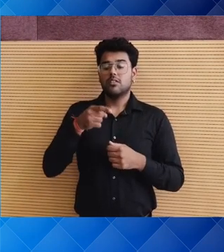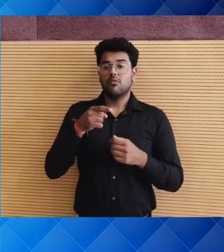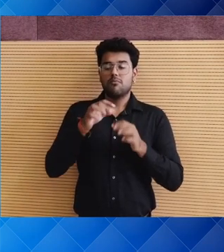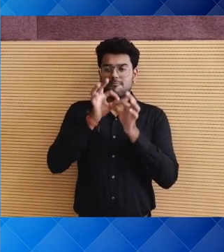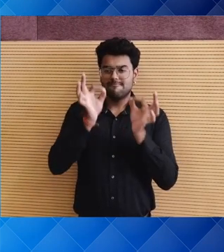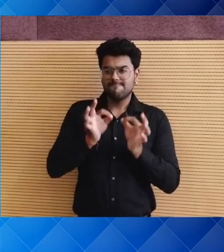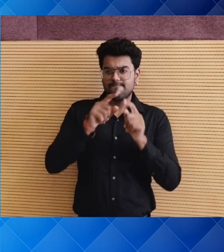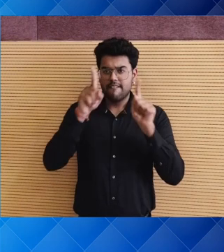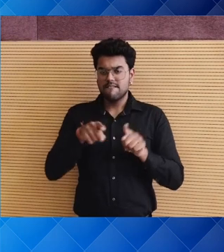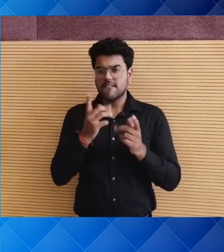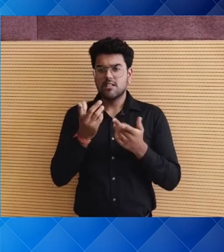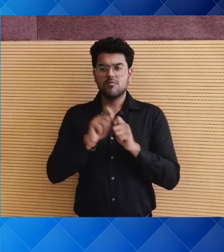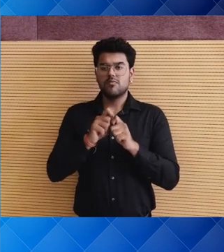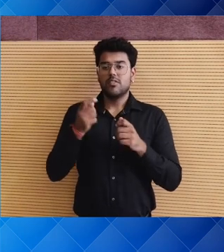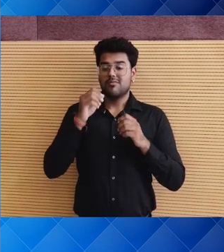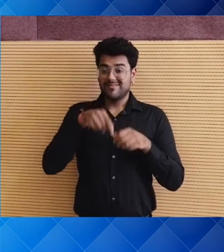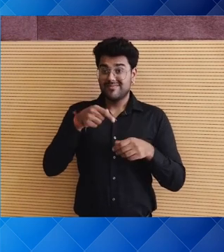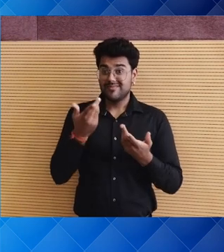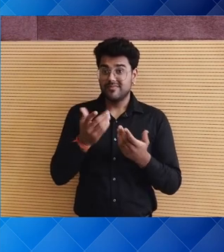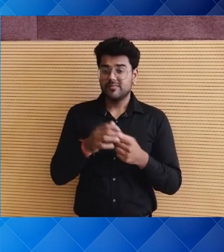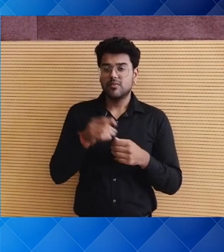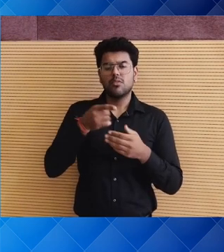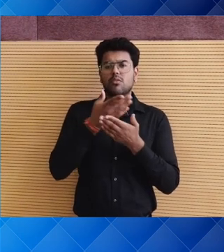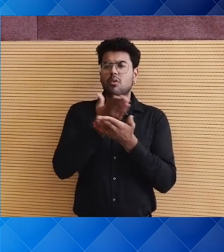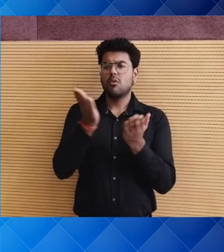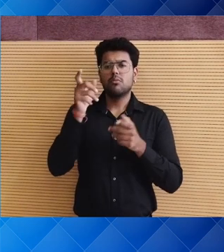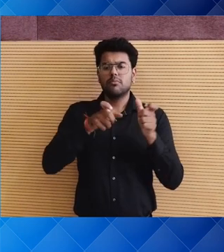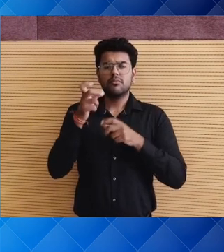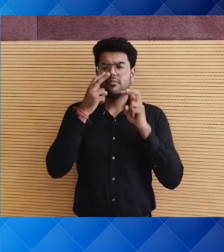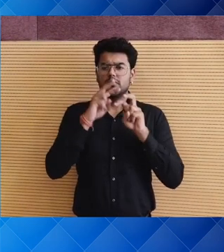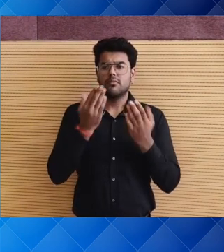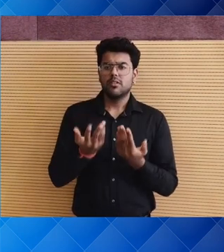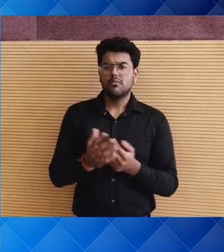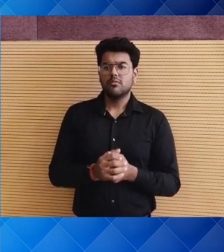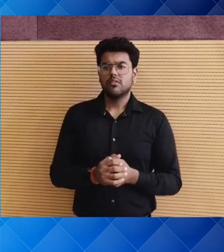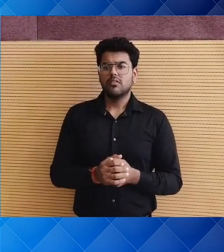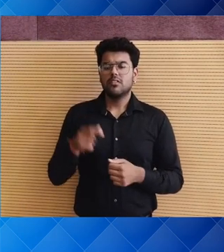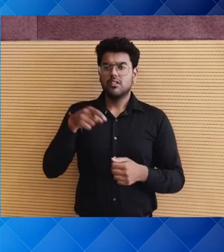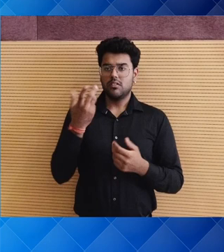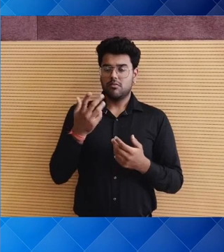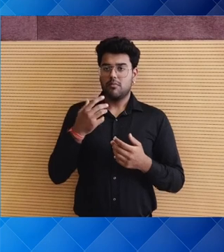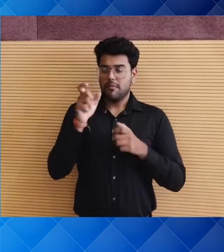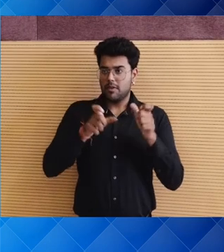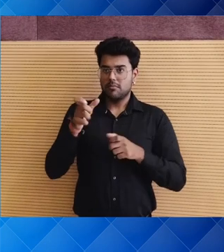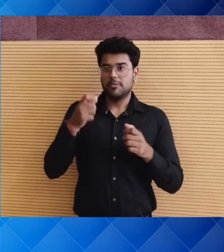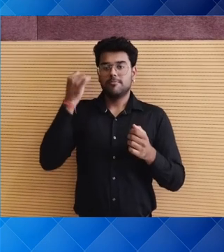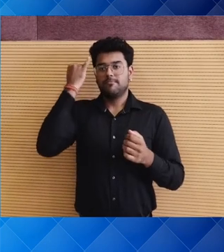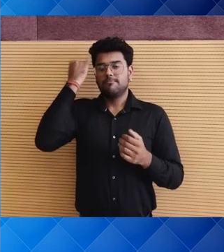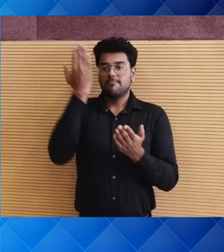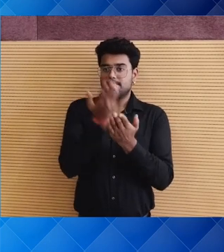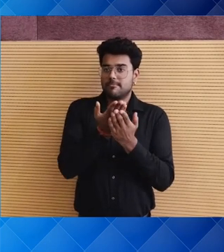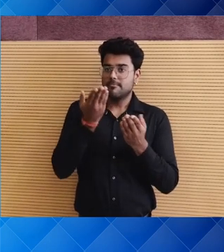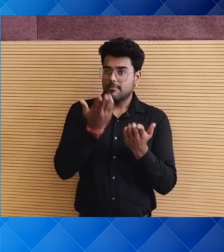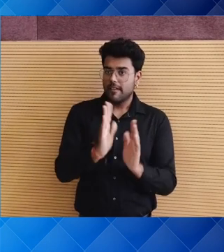फ्रेमवर्क जो लोकार्पित होगा, सबके सामने रहेगा, लोग उसमें अभिमत देंगे, सुझाव